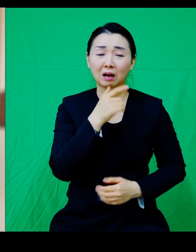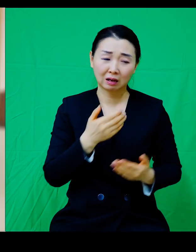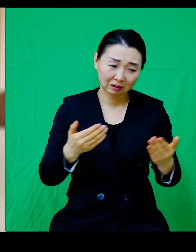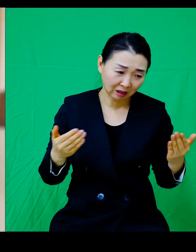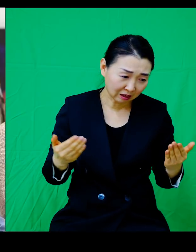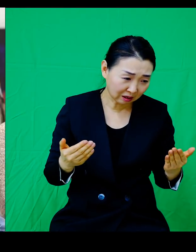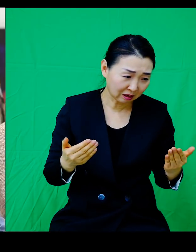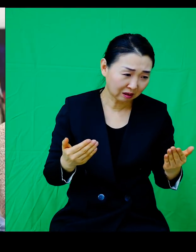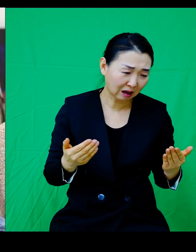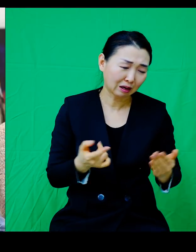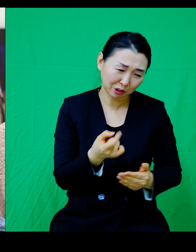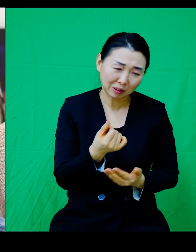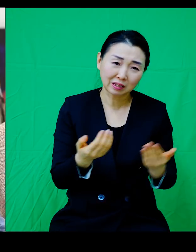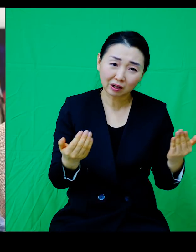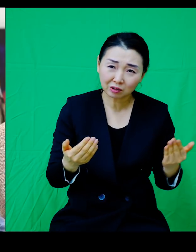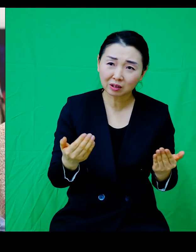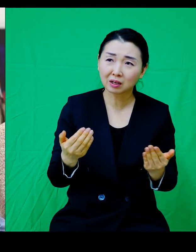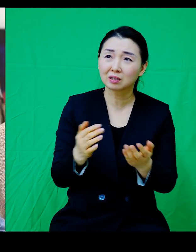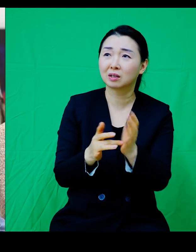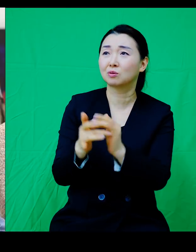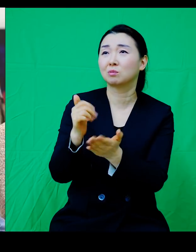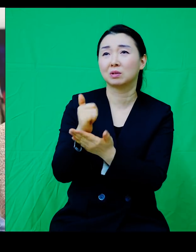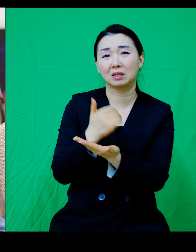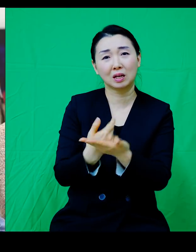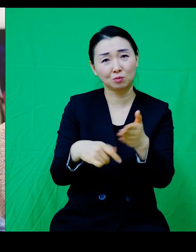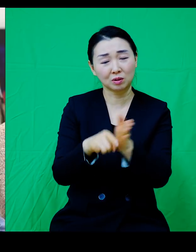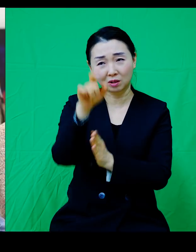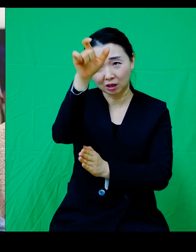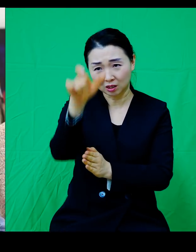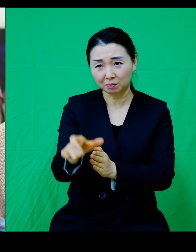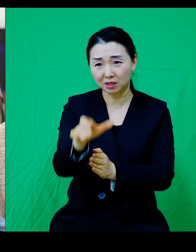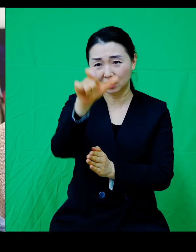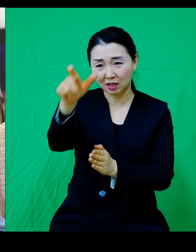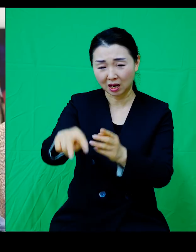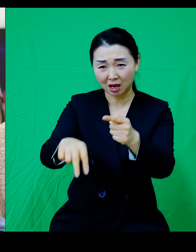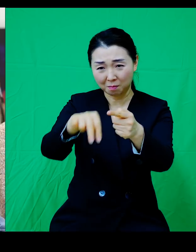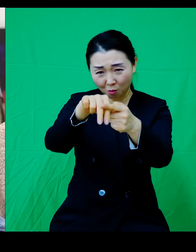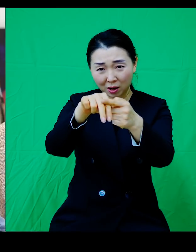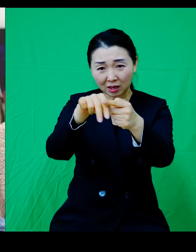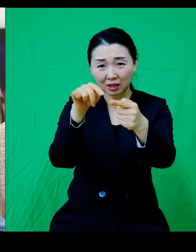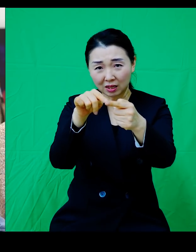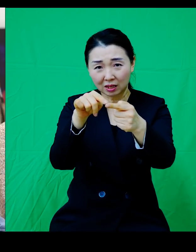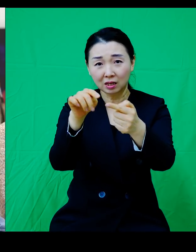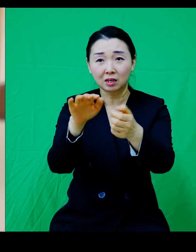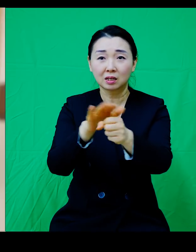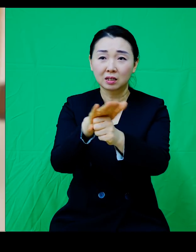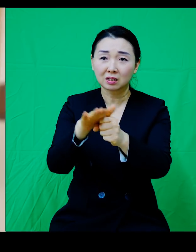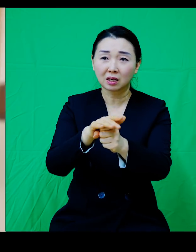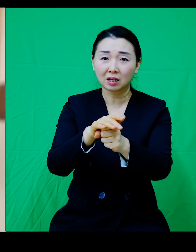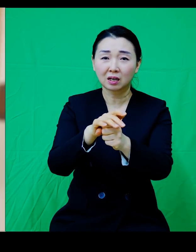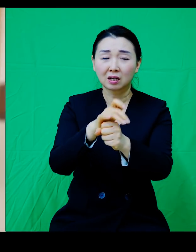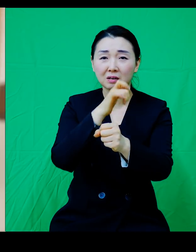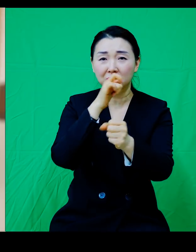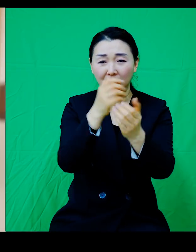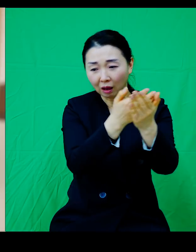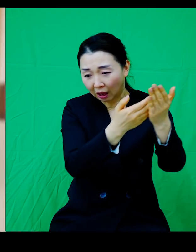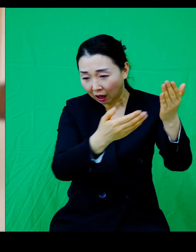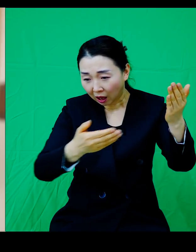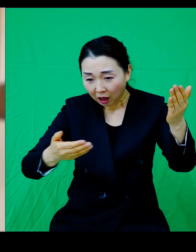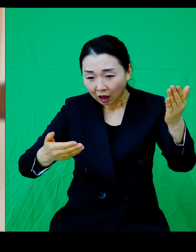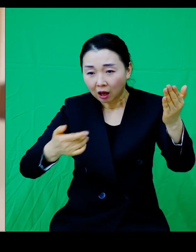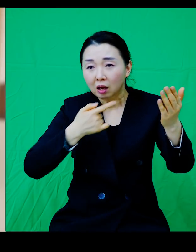이건 아무것도 아니구나. 그리고 예수님이 나를 위해서 십자가에 못 박히신 그 사랑의 피